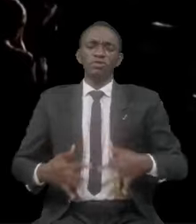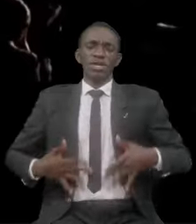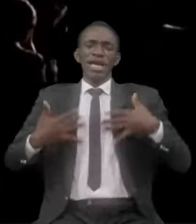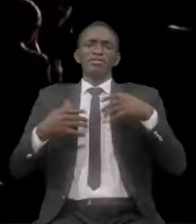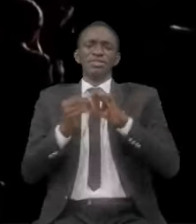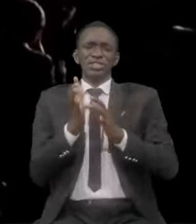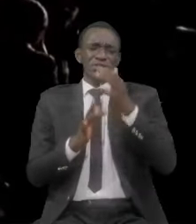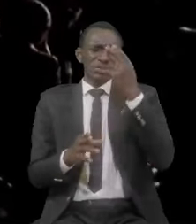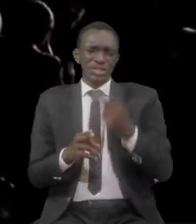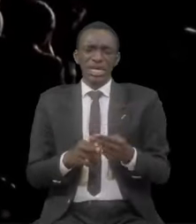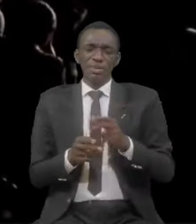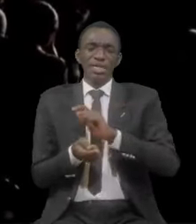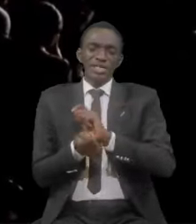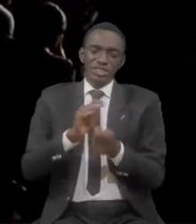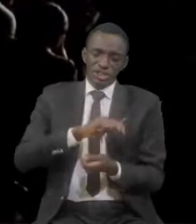Change leur vie.